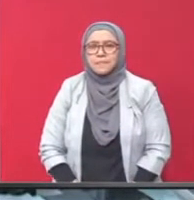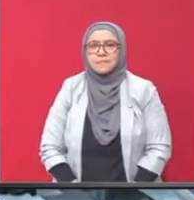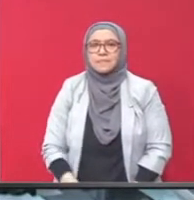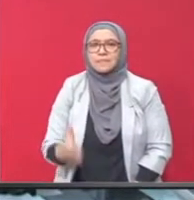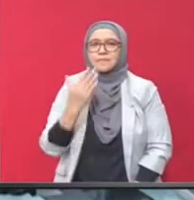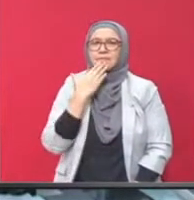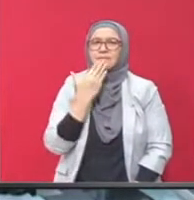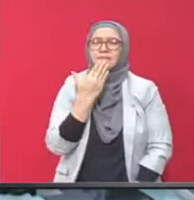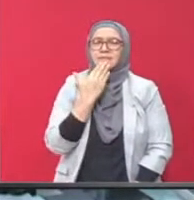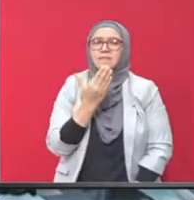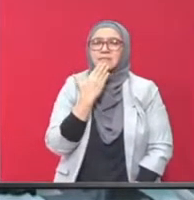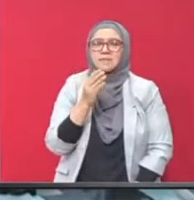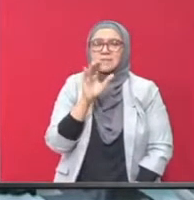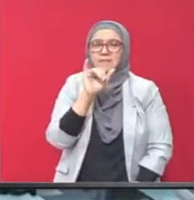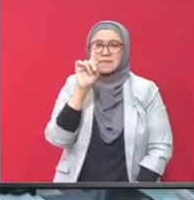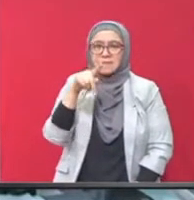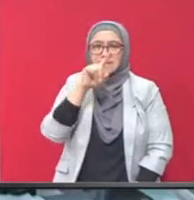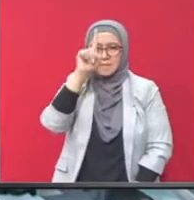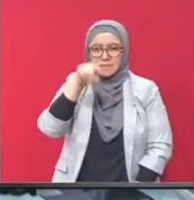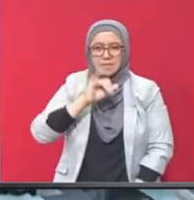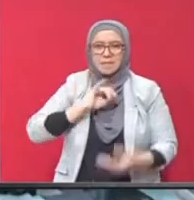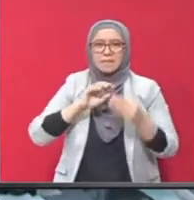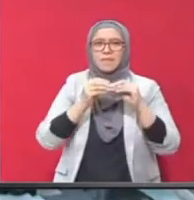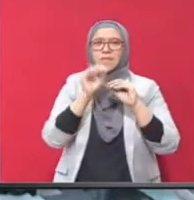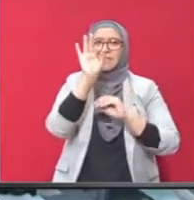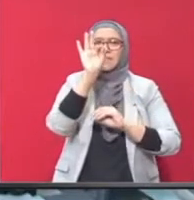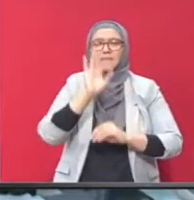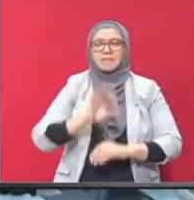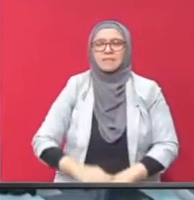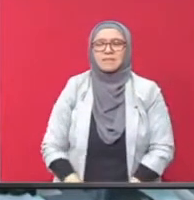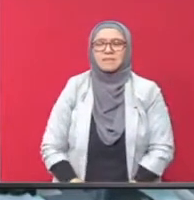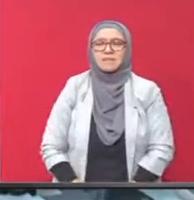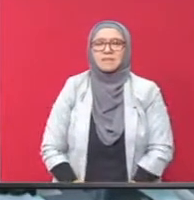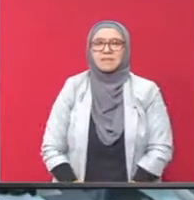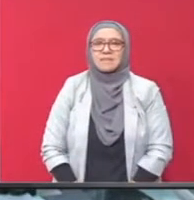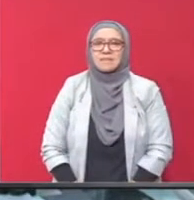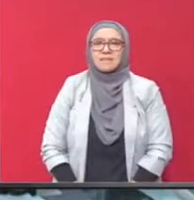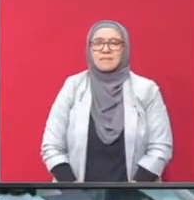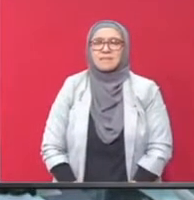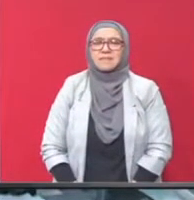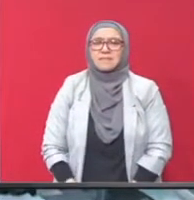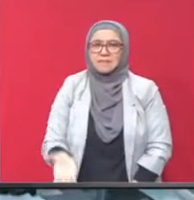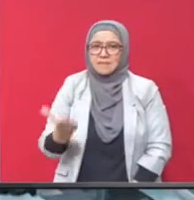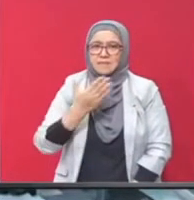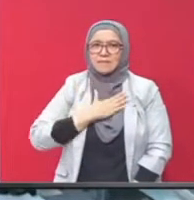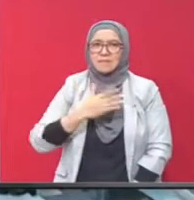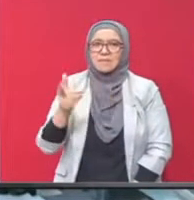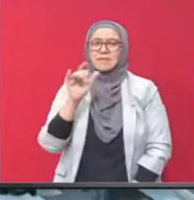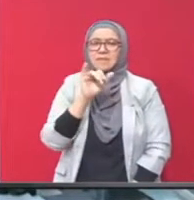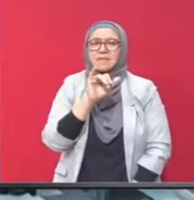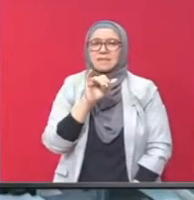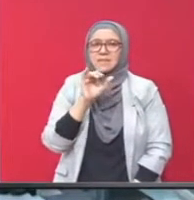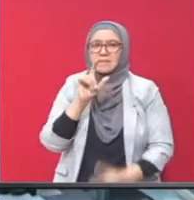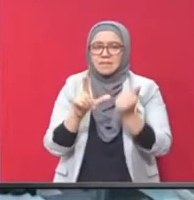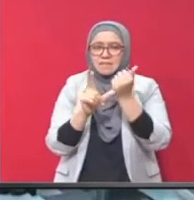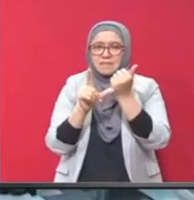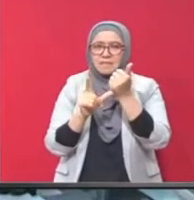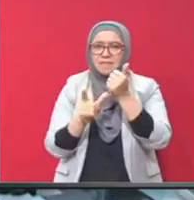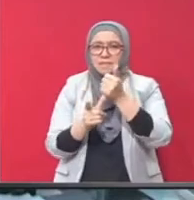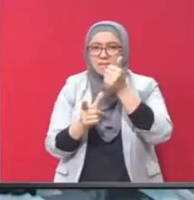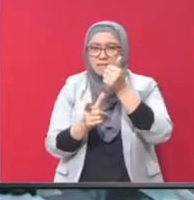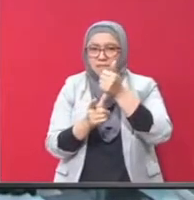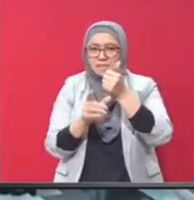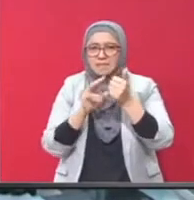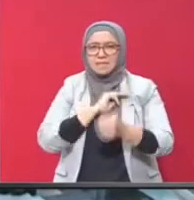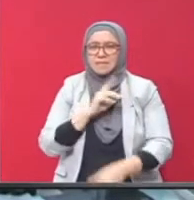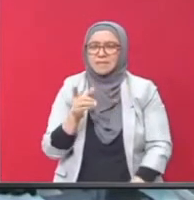Hai terima kasih yang di betul seorang saya Hai jika yang maksimal Amri Makasih ini